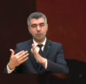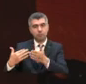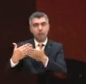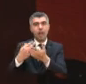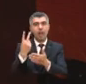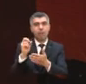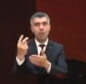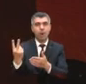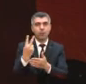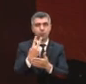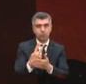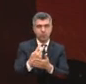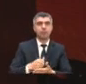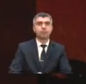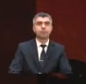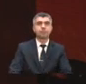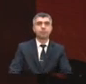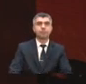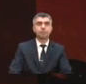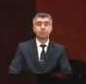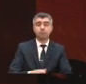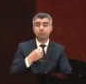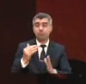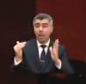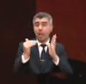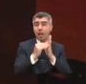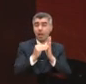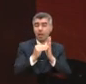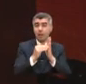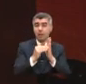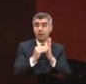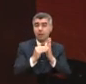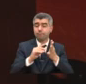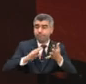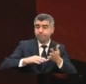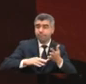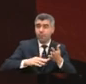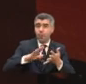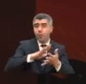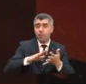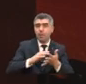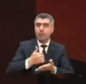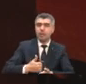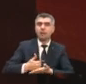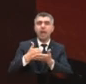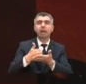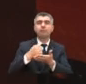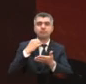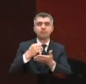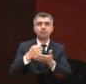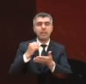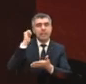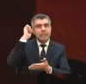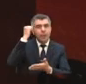سيتمدد 5 سنوات بعد ذلك. البعد الاخير منه اساسا متعلق بدعم البعد الجهوي للتكوين، هذا